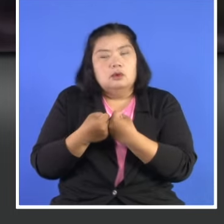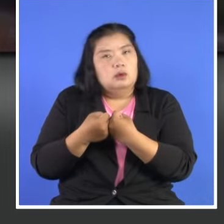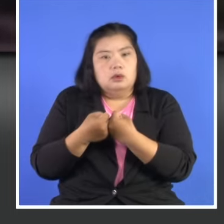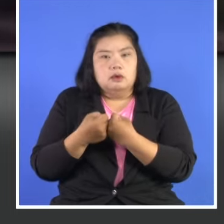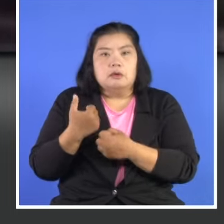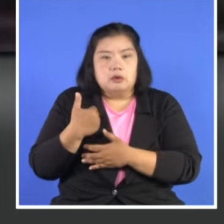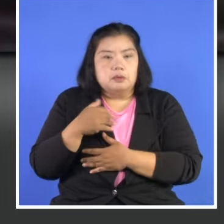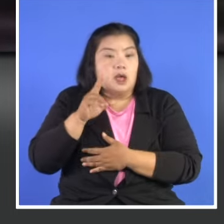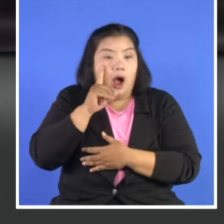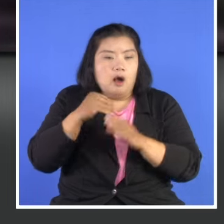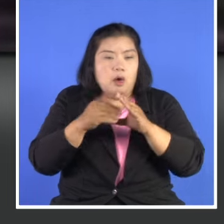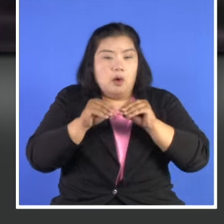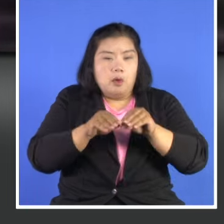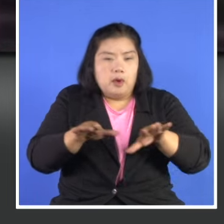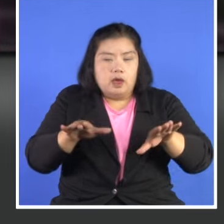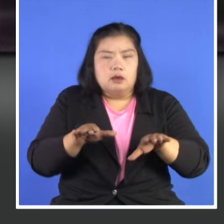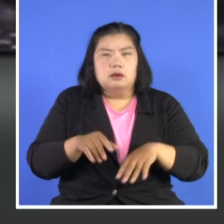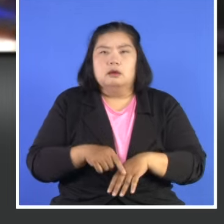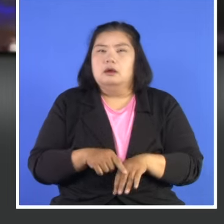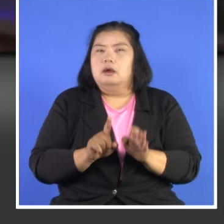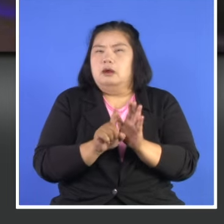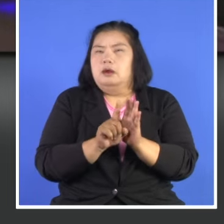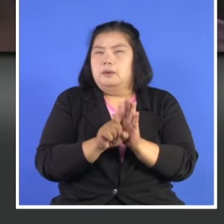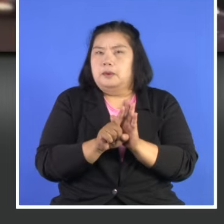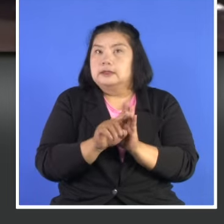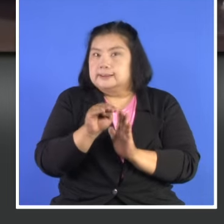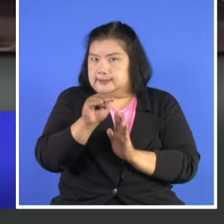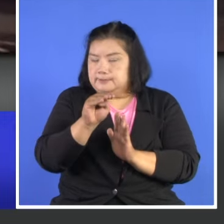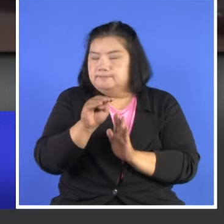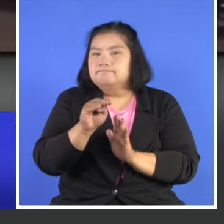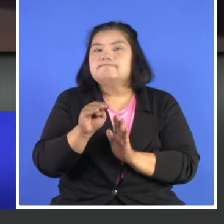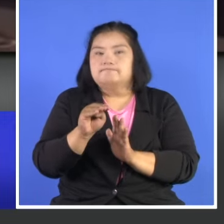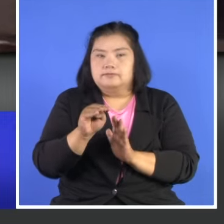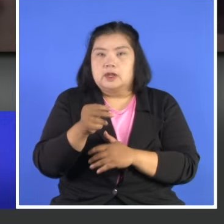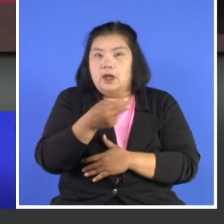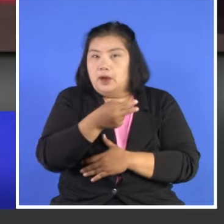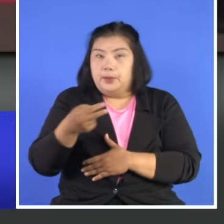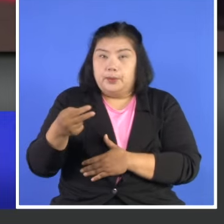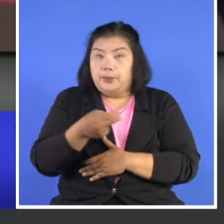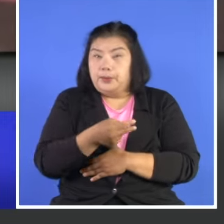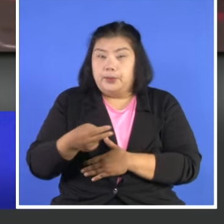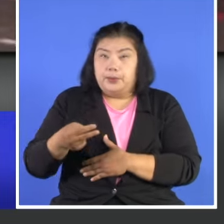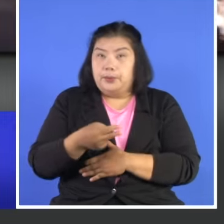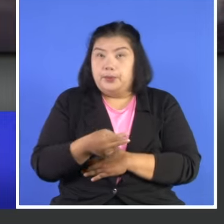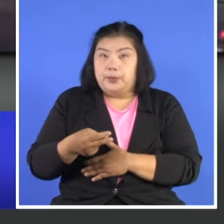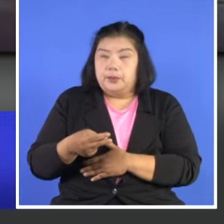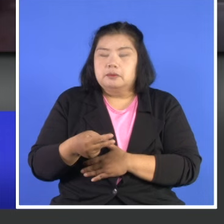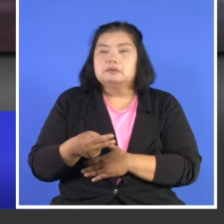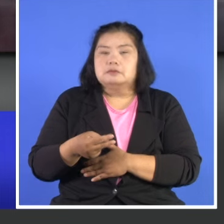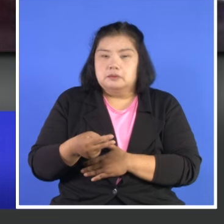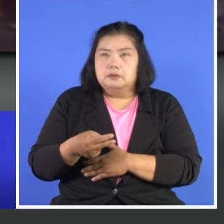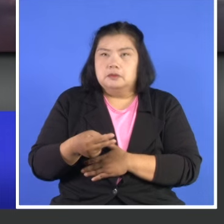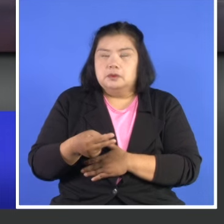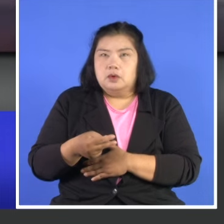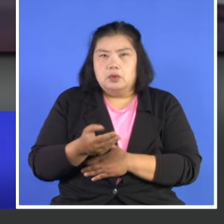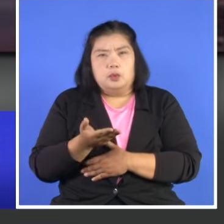ได้ลงคลิปความยาวประมาณสัก 40วินาทีครับข้อความที่ขยายความคลิปเนี่ย